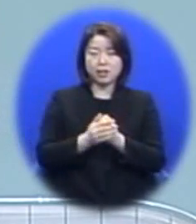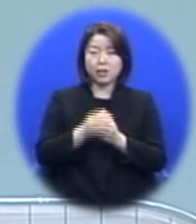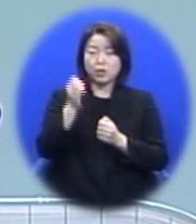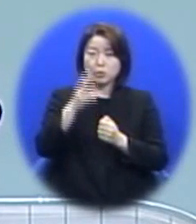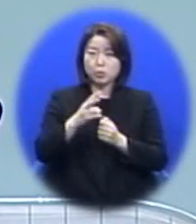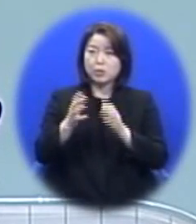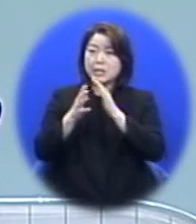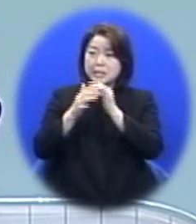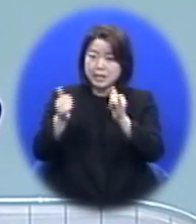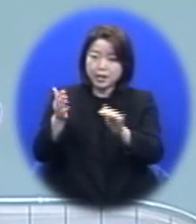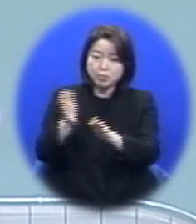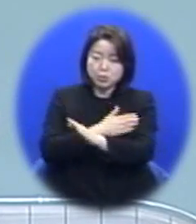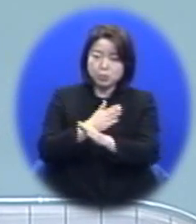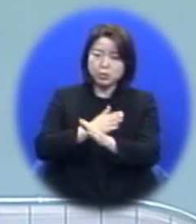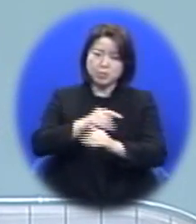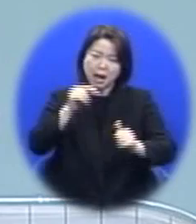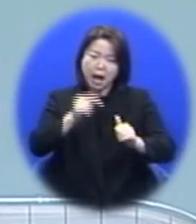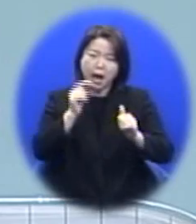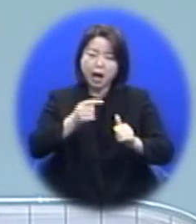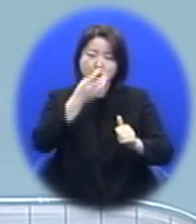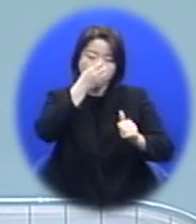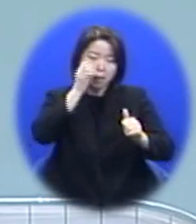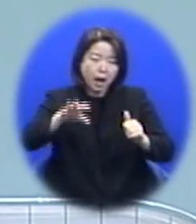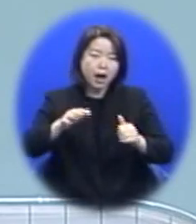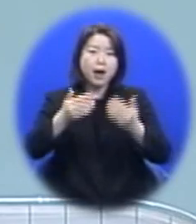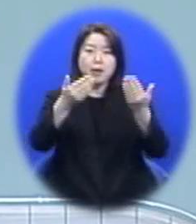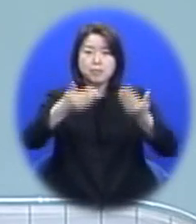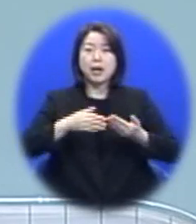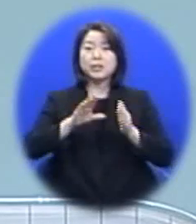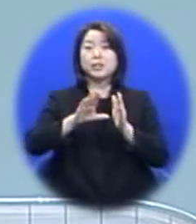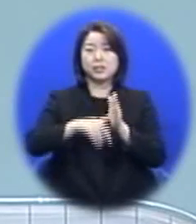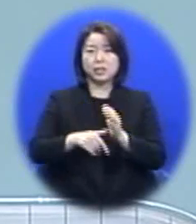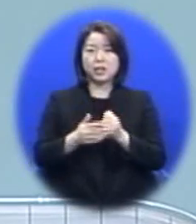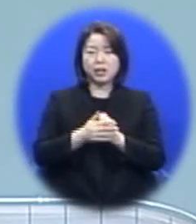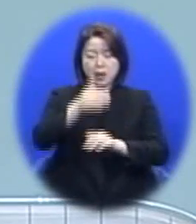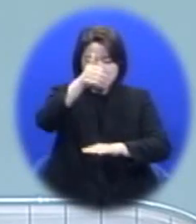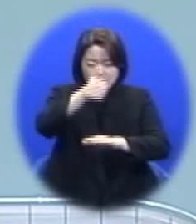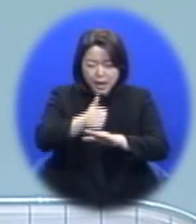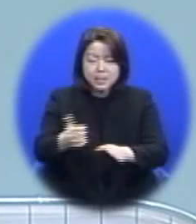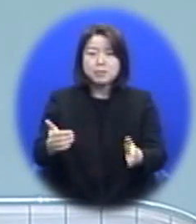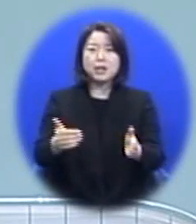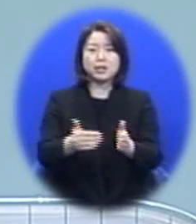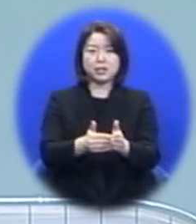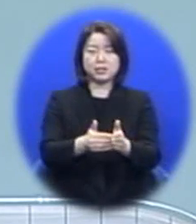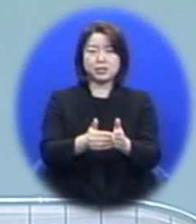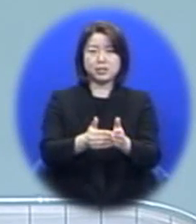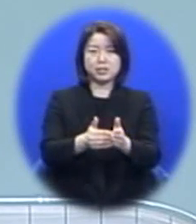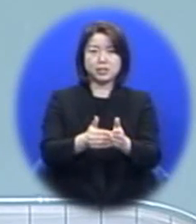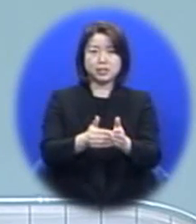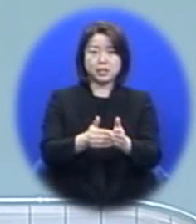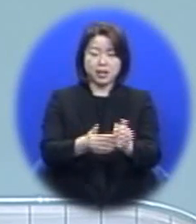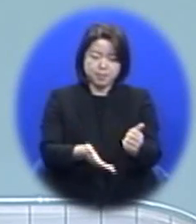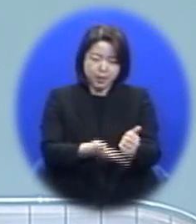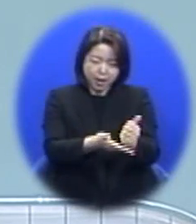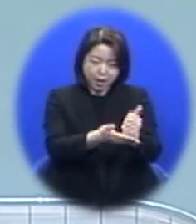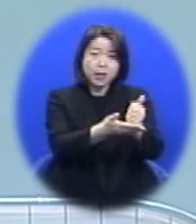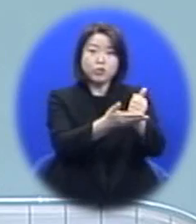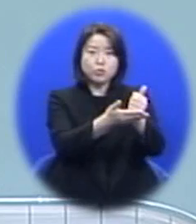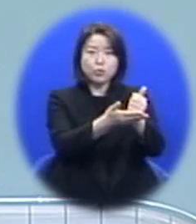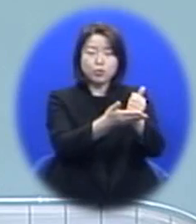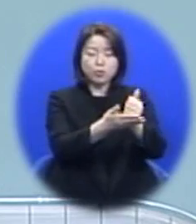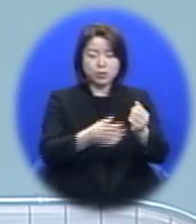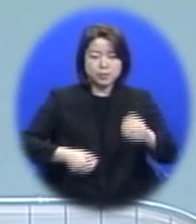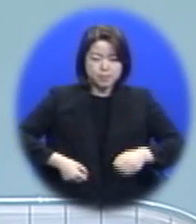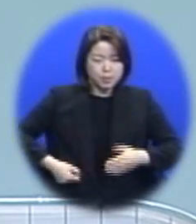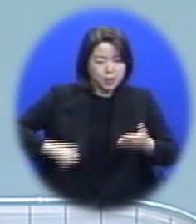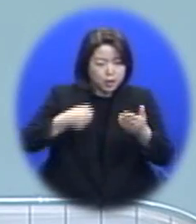지적을 당하고 멸시를 당하고 이런 일을 겪을 때 끝까지 지지자가 되어주고